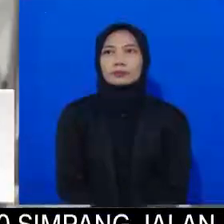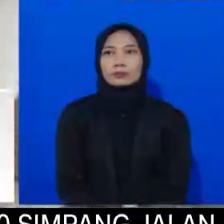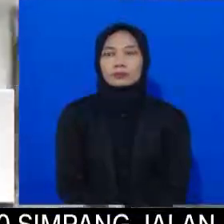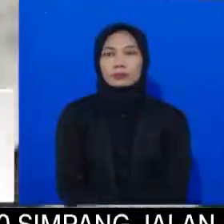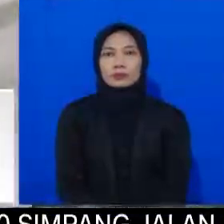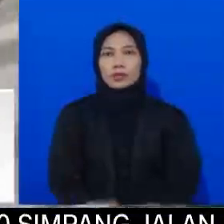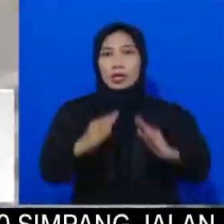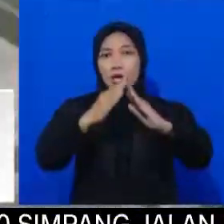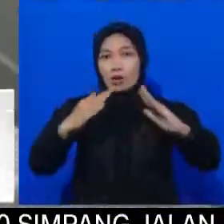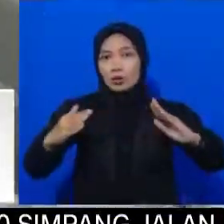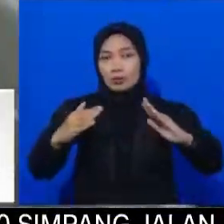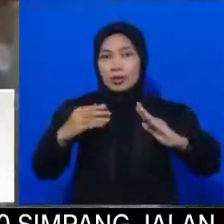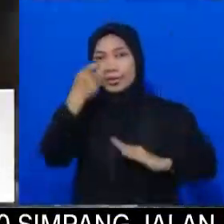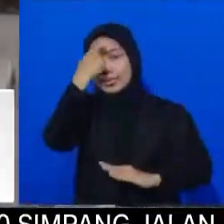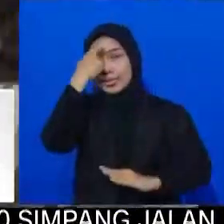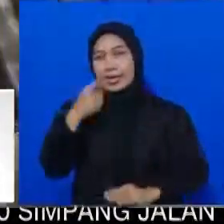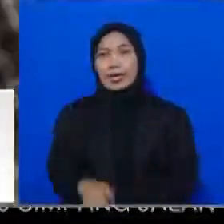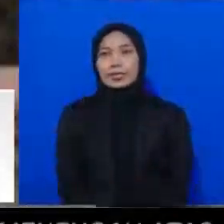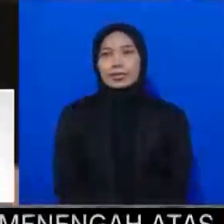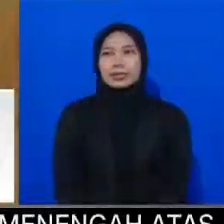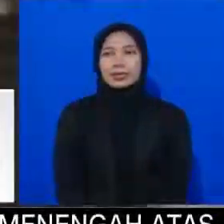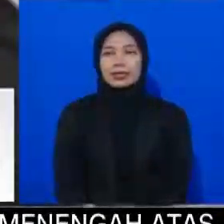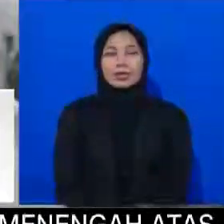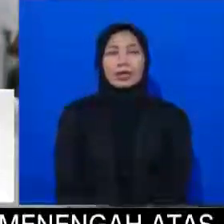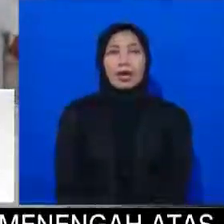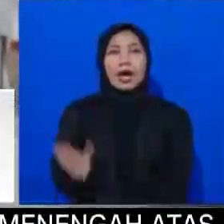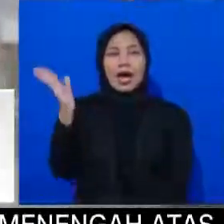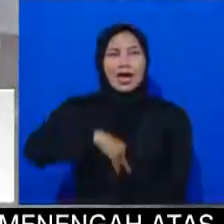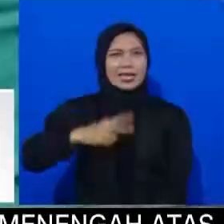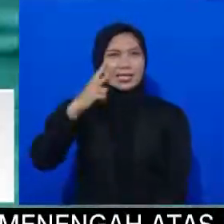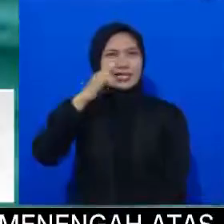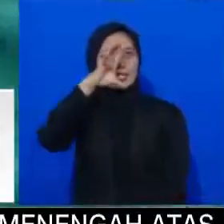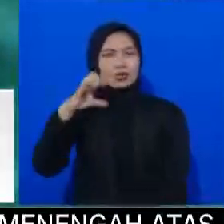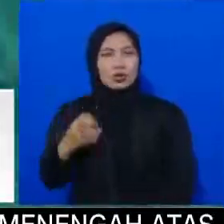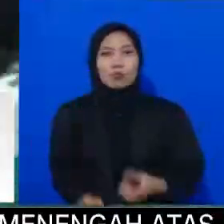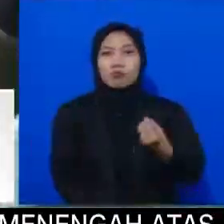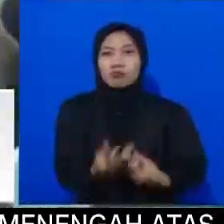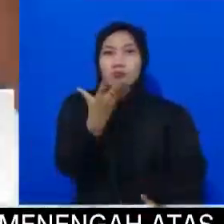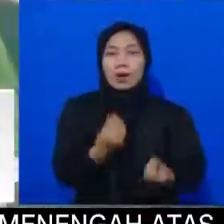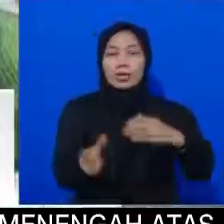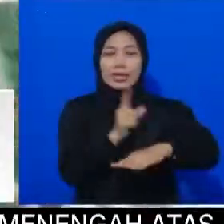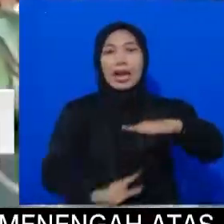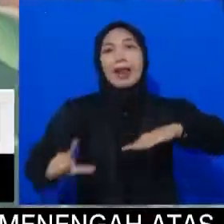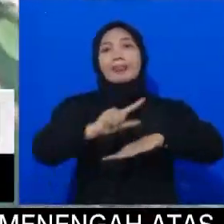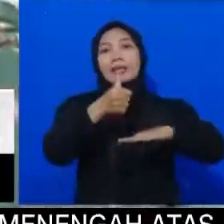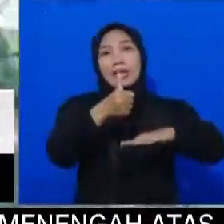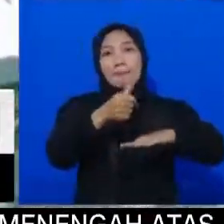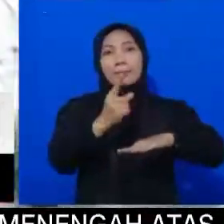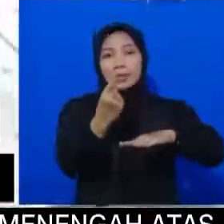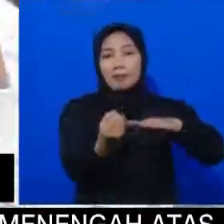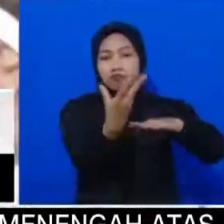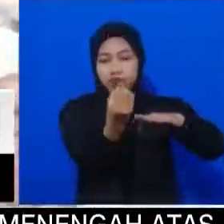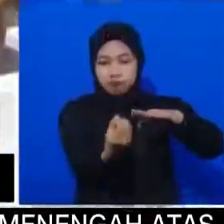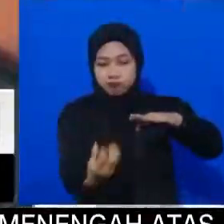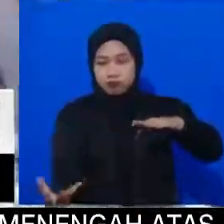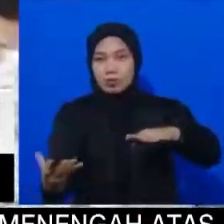Rumah sakit Vita Insani Pematang Siantar dilanda kebakaran pada Senin sore. Api berasal dari lantai 6 bangunan. 4 mobil pemadam kebakaran